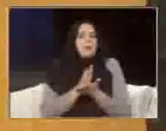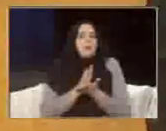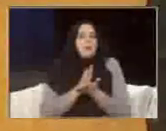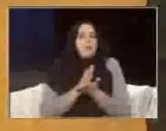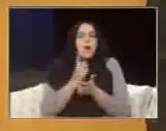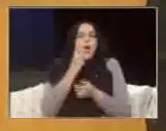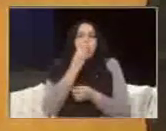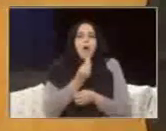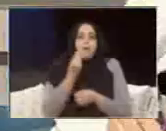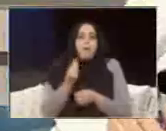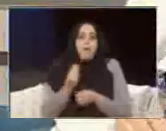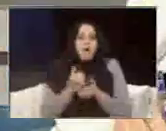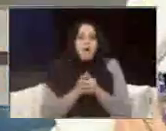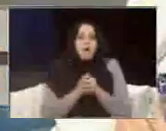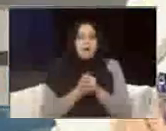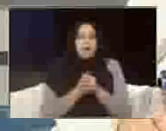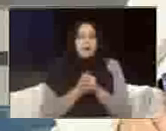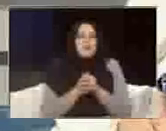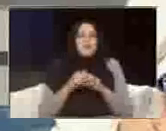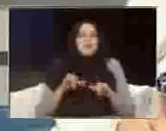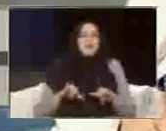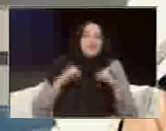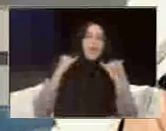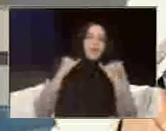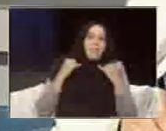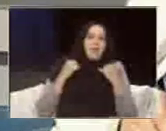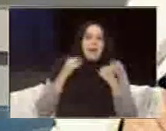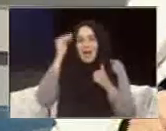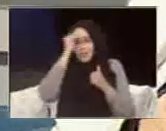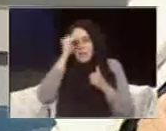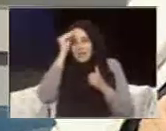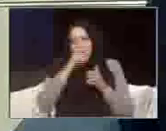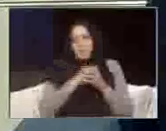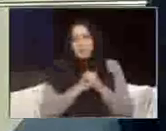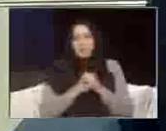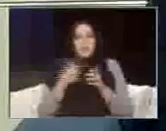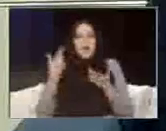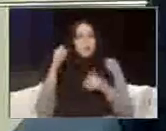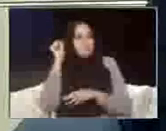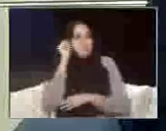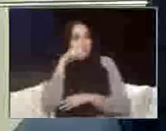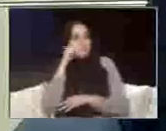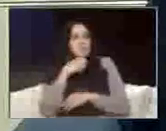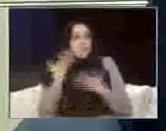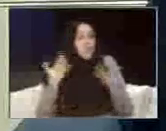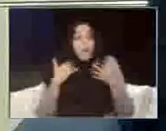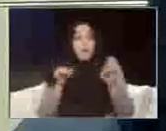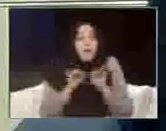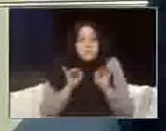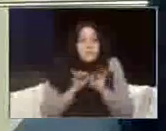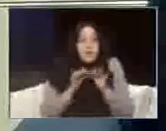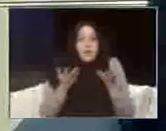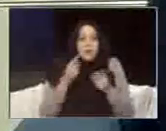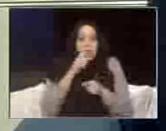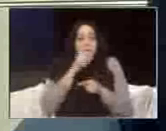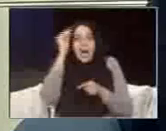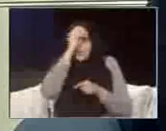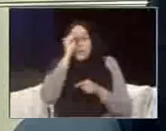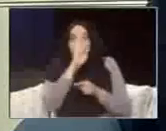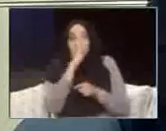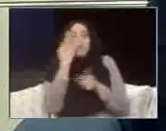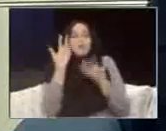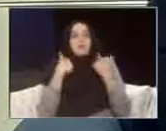طفل واحد دخل مراهقة قال لك تحاولي ما على بالكش بها، انا ما عنديش واش ندير له، هو دخل مراهقة